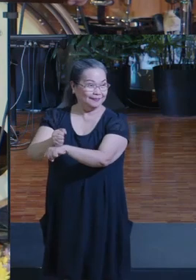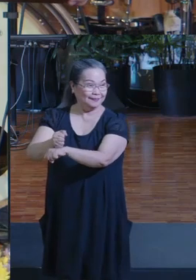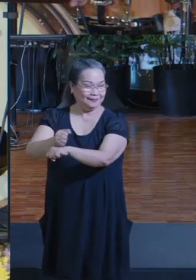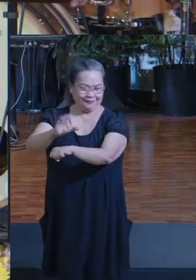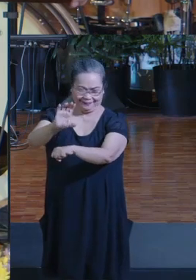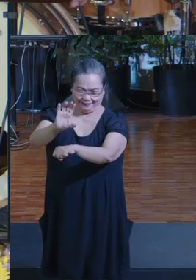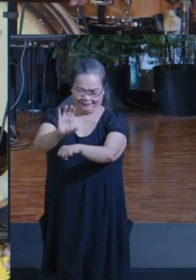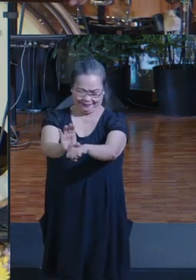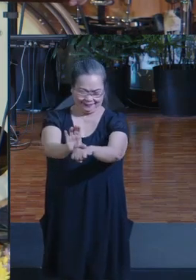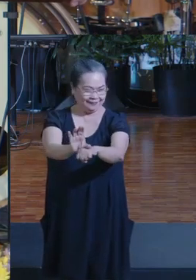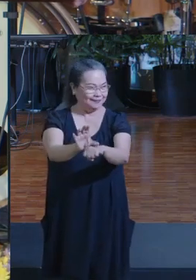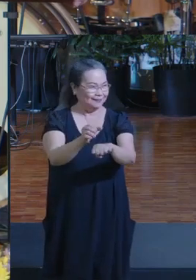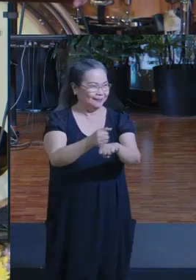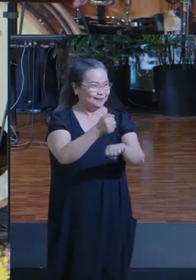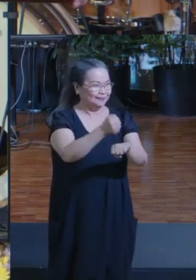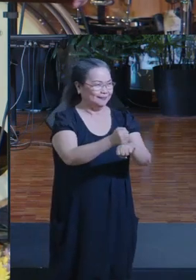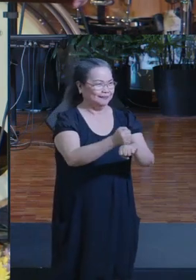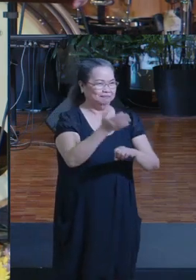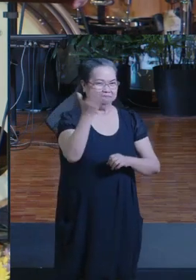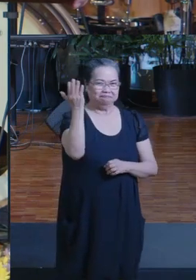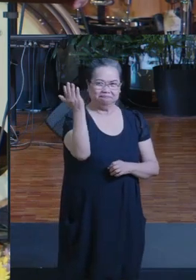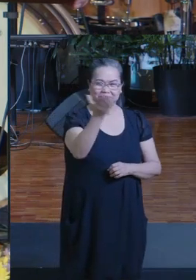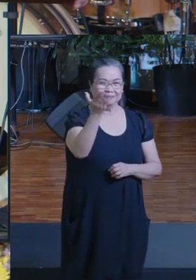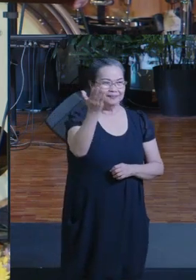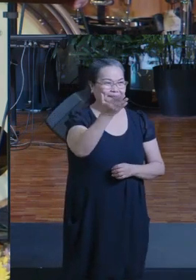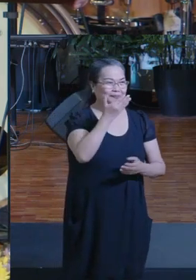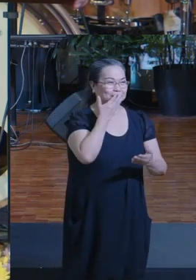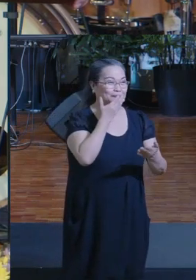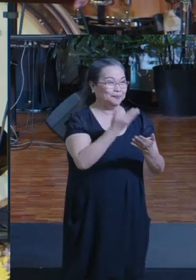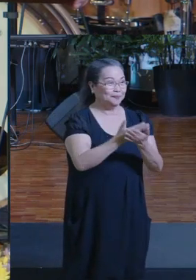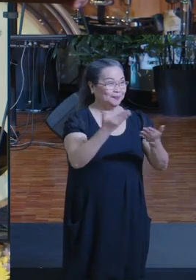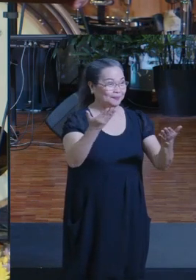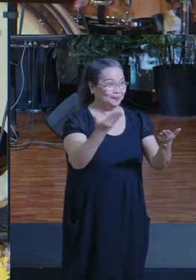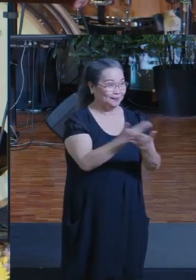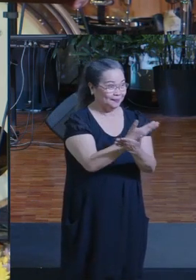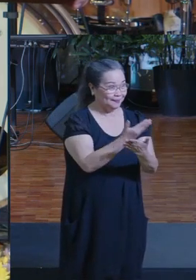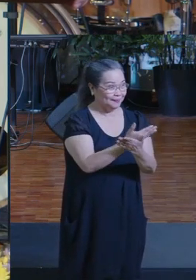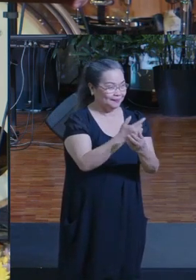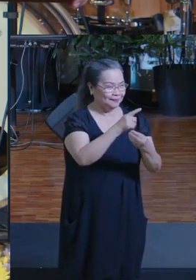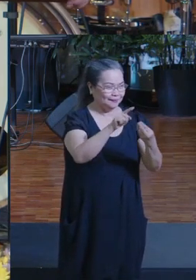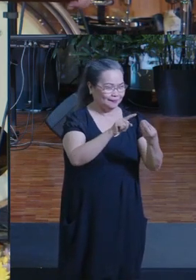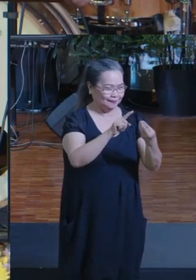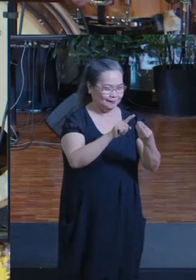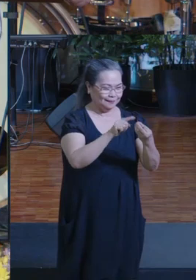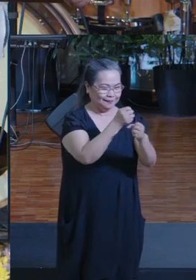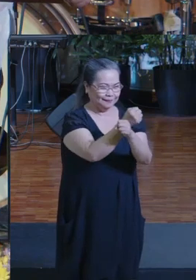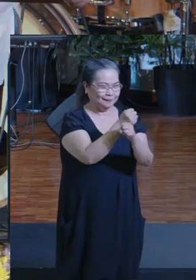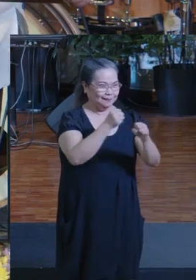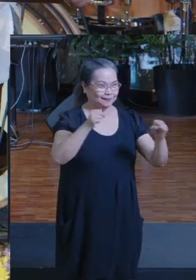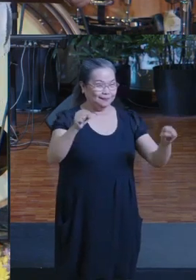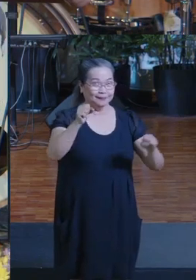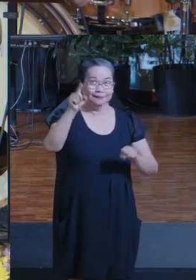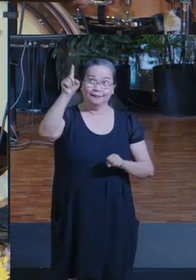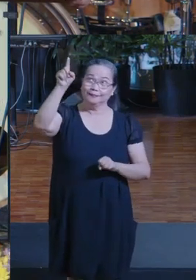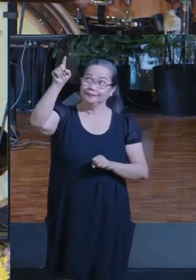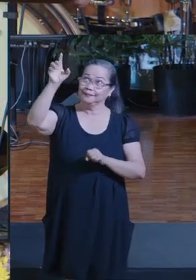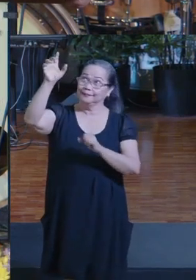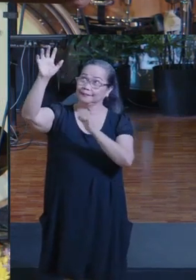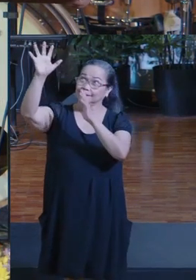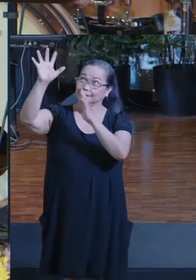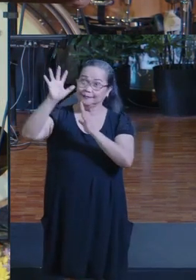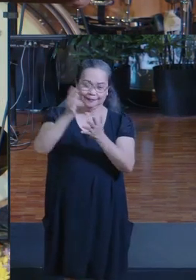sila ng mabuting balita ng kaligtasan, at dahil doon sa kilos ng Espiritu na